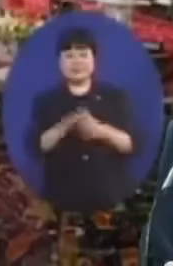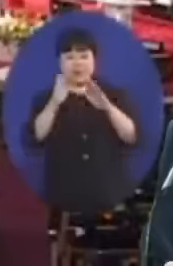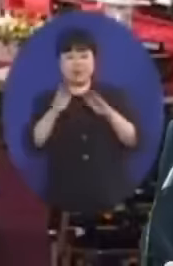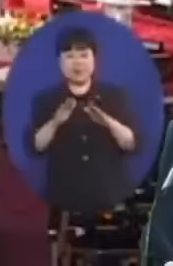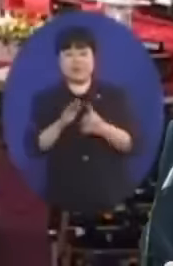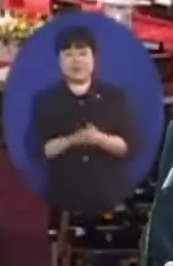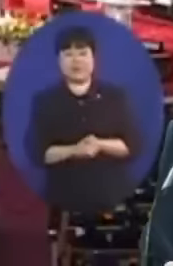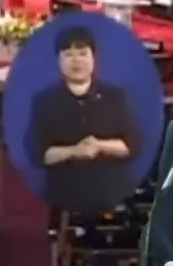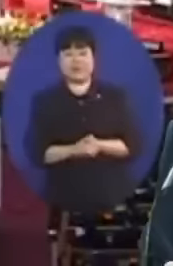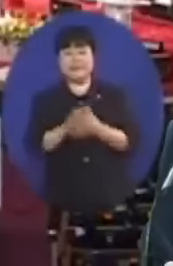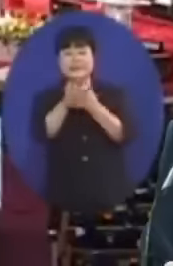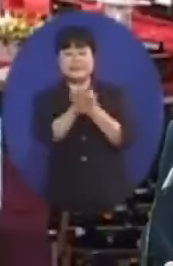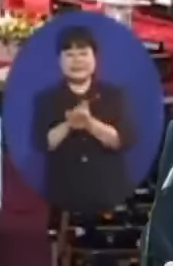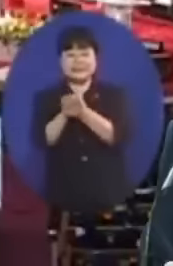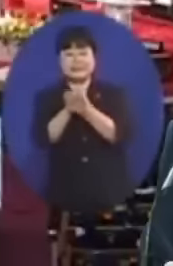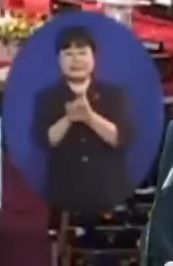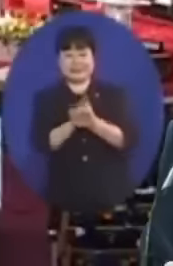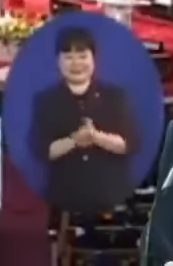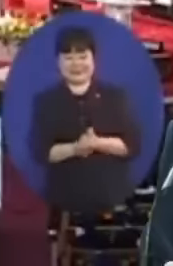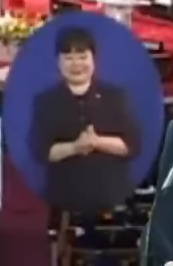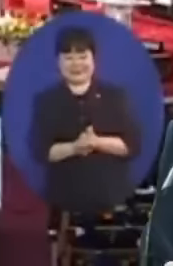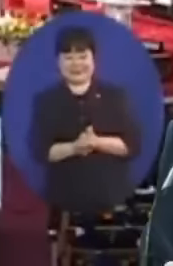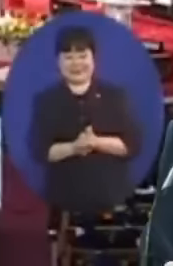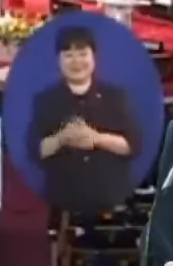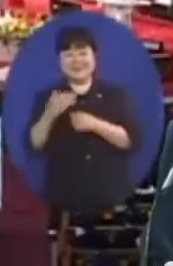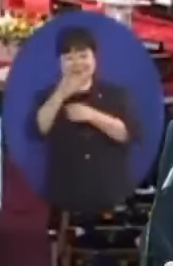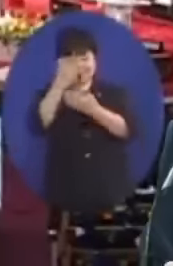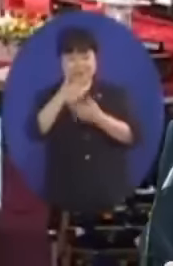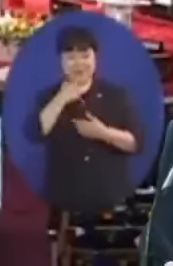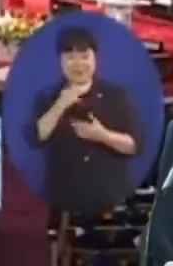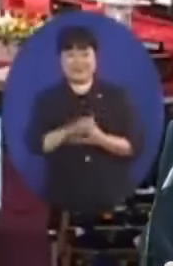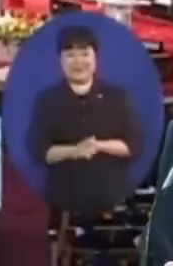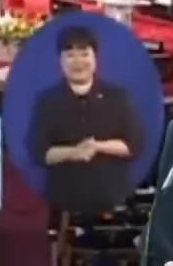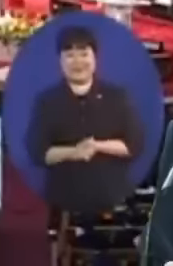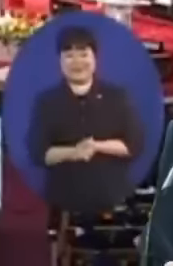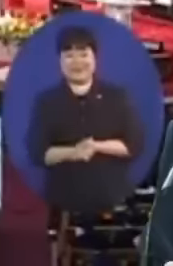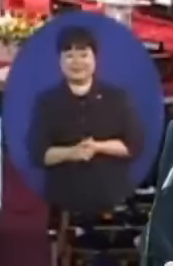오늘 저는 친구라는 제목으로 은혜를 나누고 있습니다.